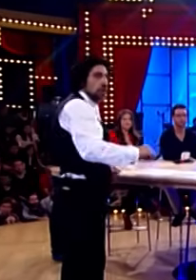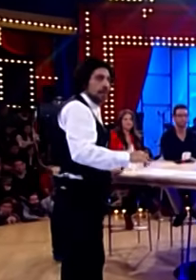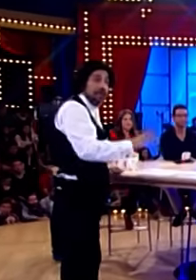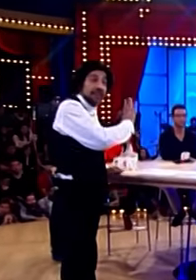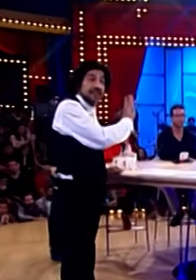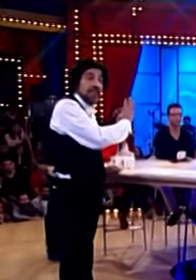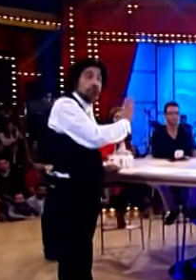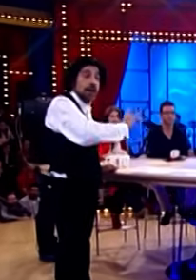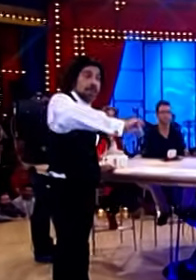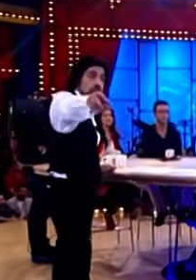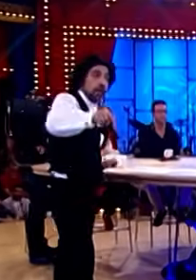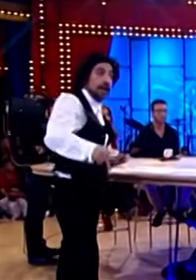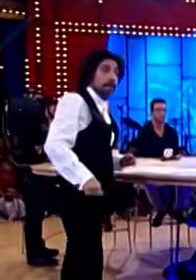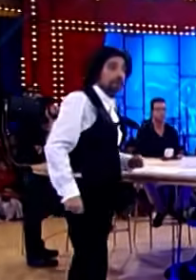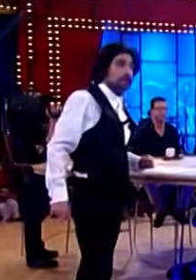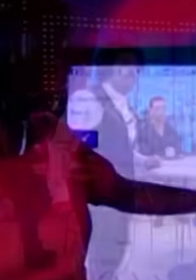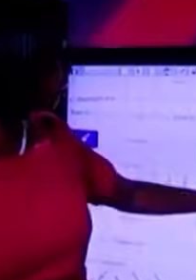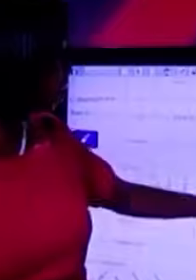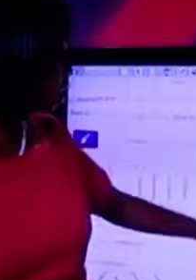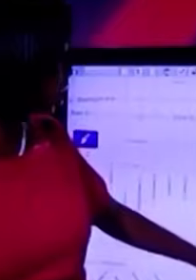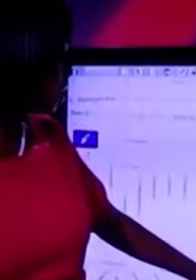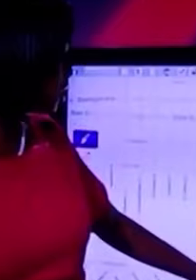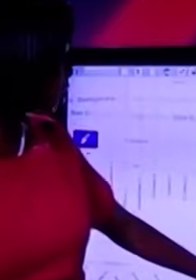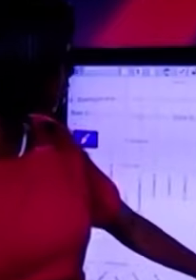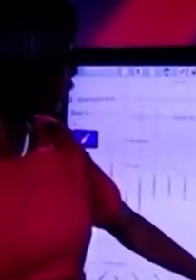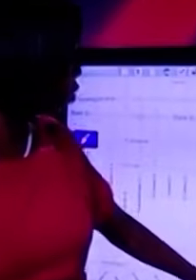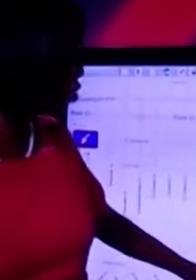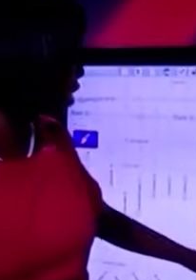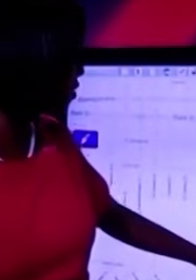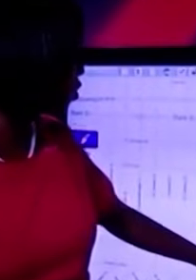niyeti yok ama farkında değil çünkü ne yaptığını görelim.